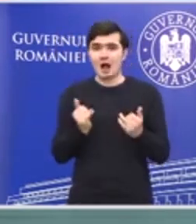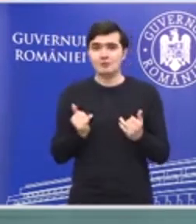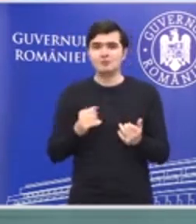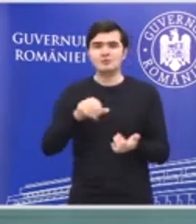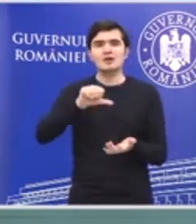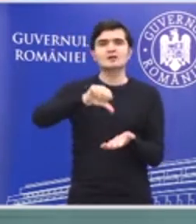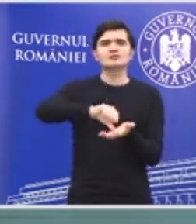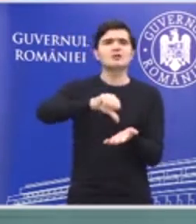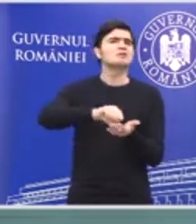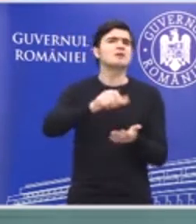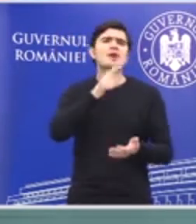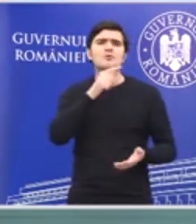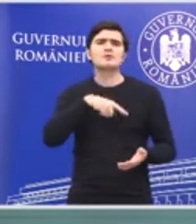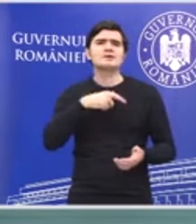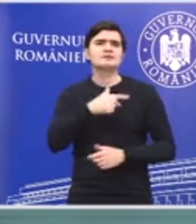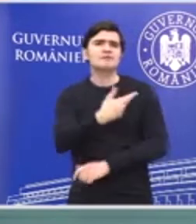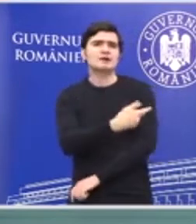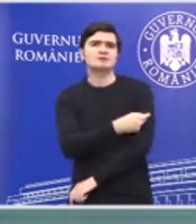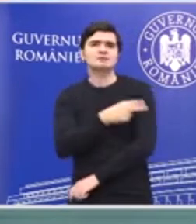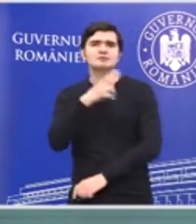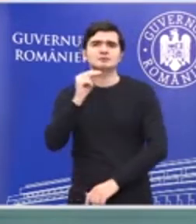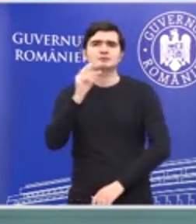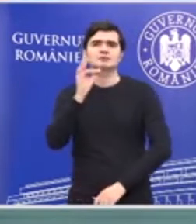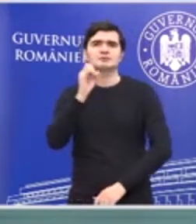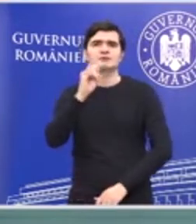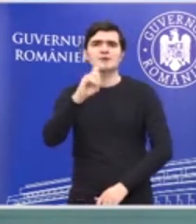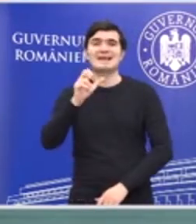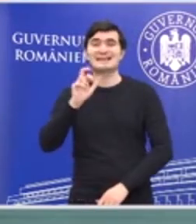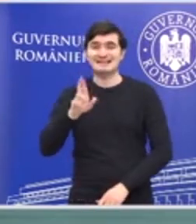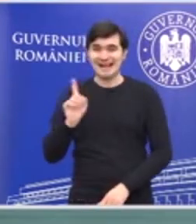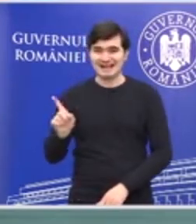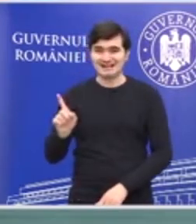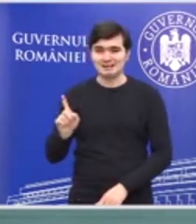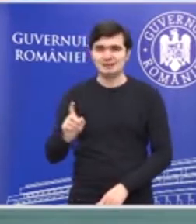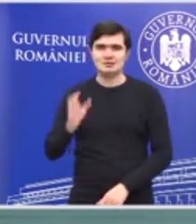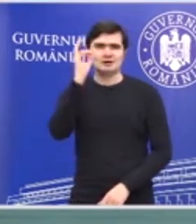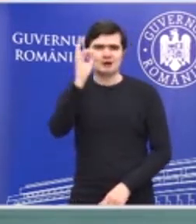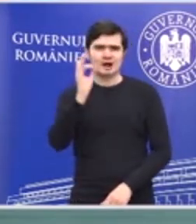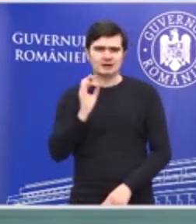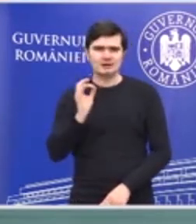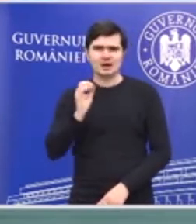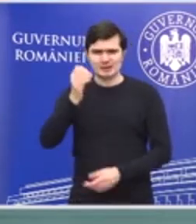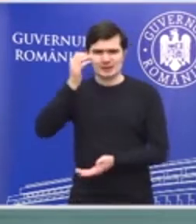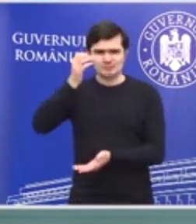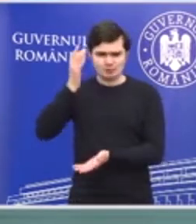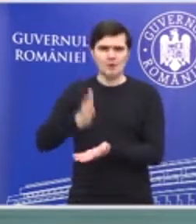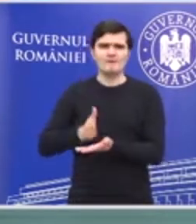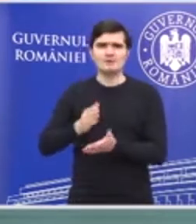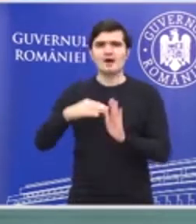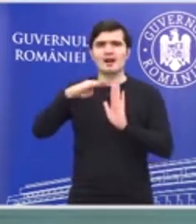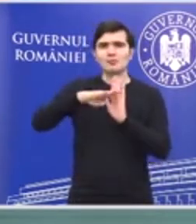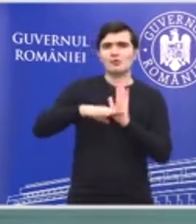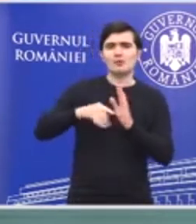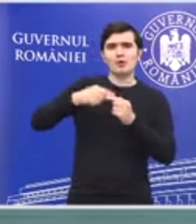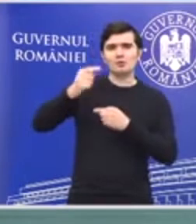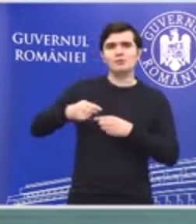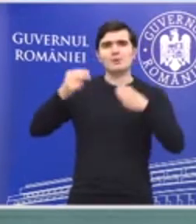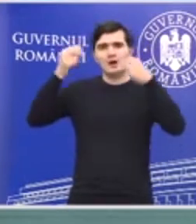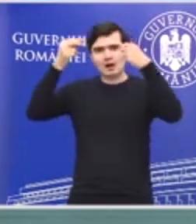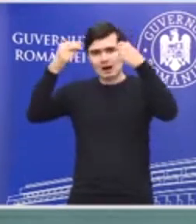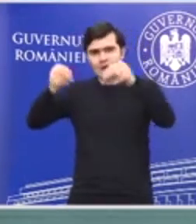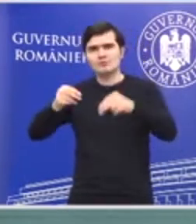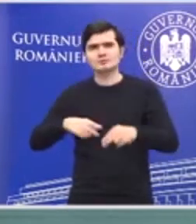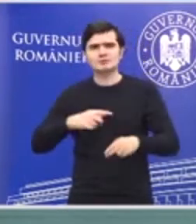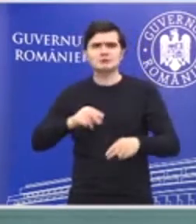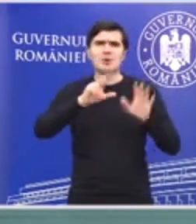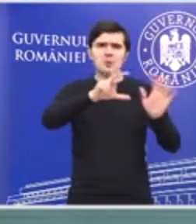în care se administrează vaccin de la compania Pfizer, rata de confirmarea programărilor după notificare este între